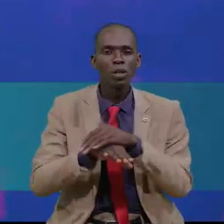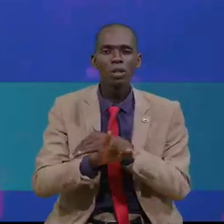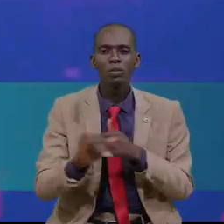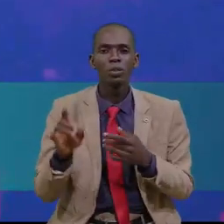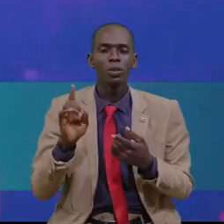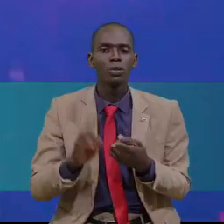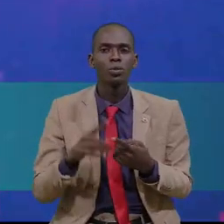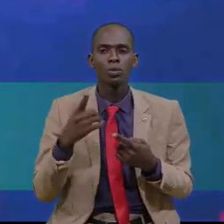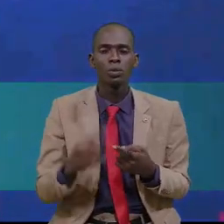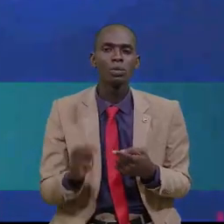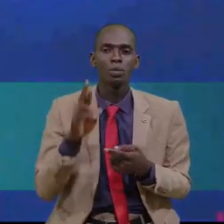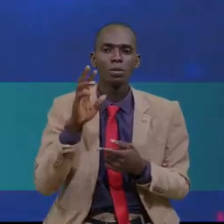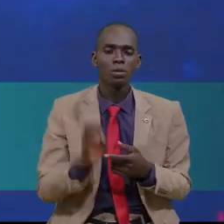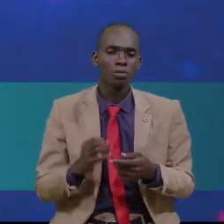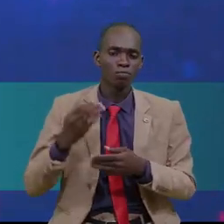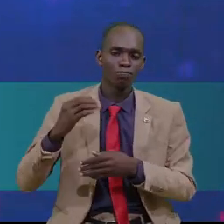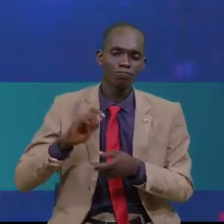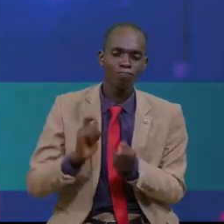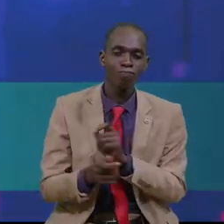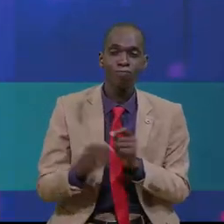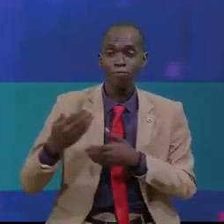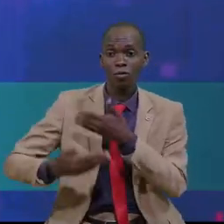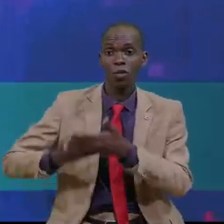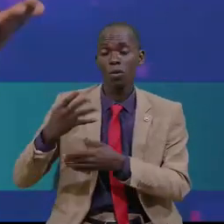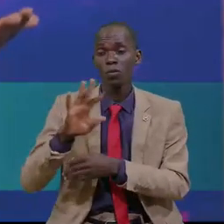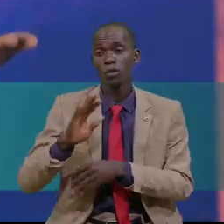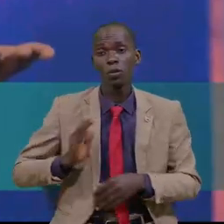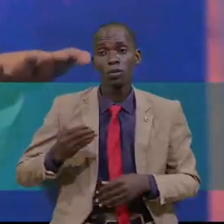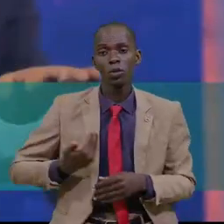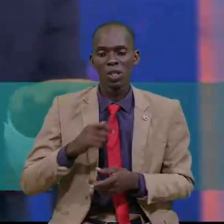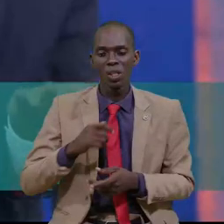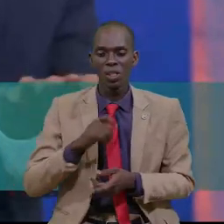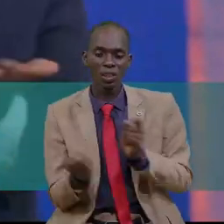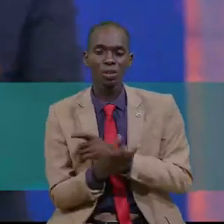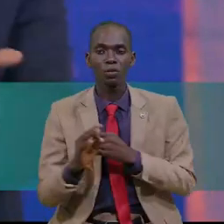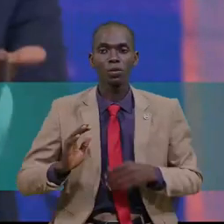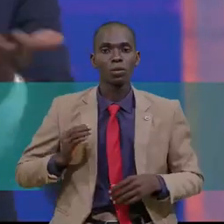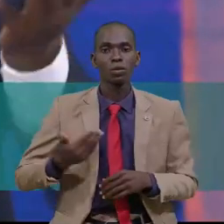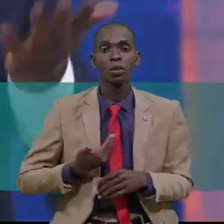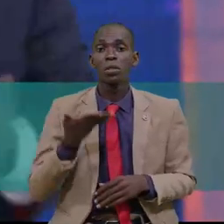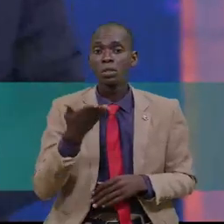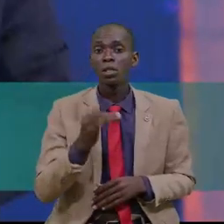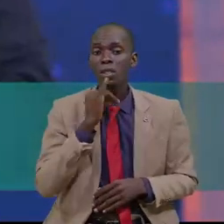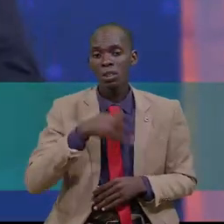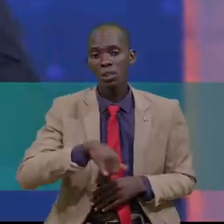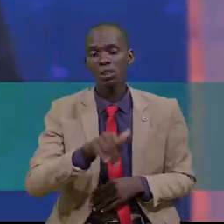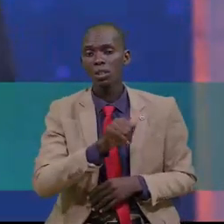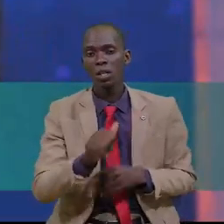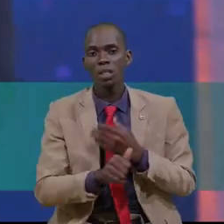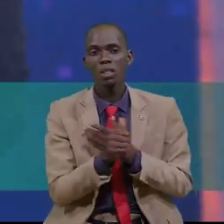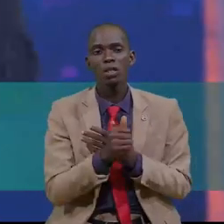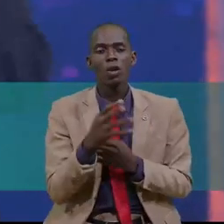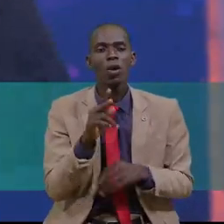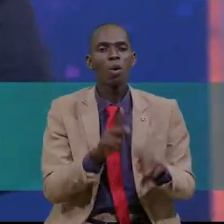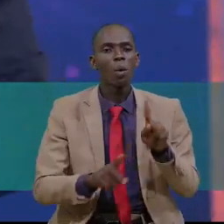entrer dans la régénération de ton âme, et en se détournant. Non, il y a encore le danger